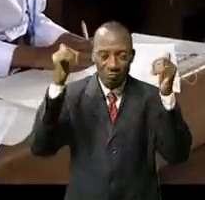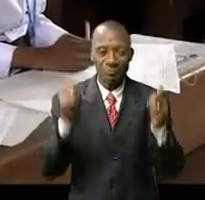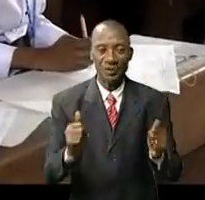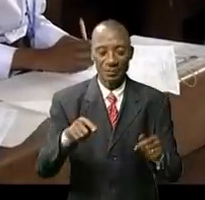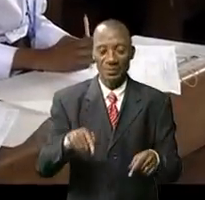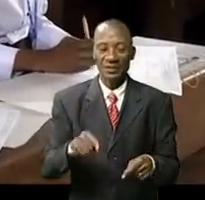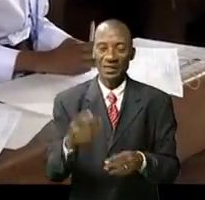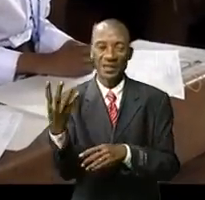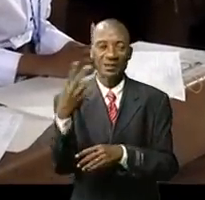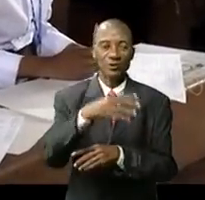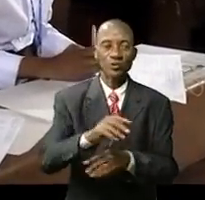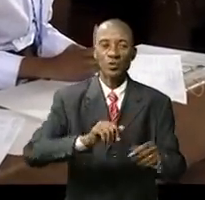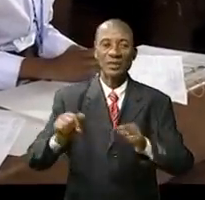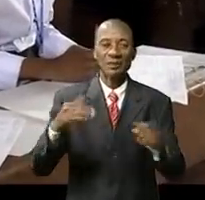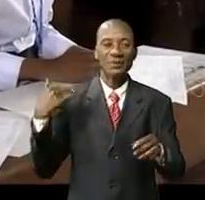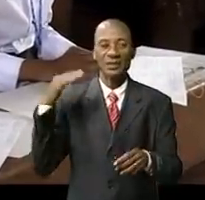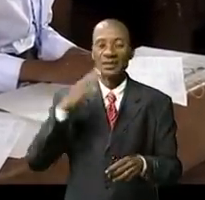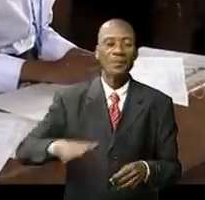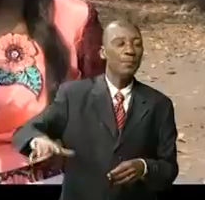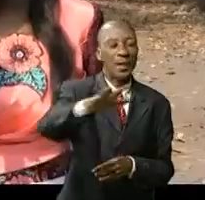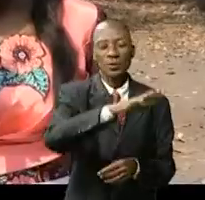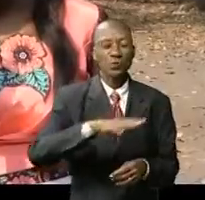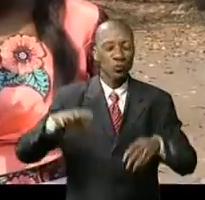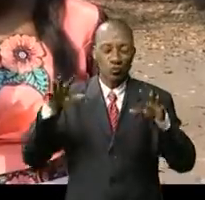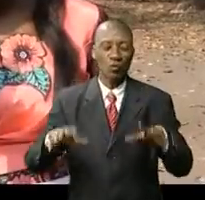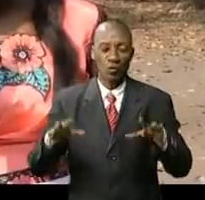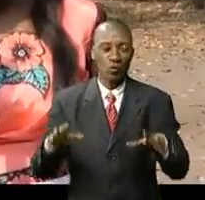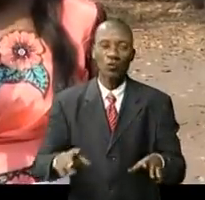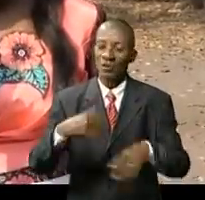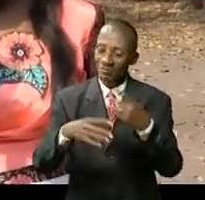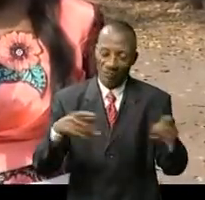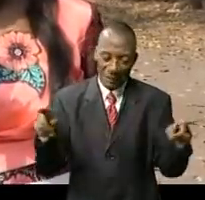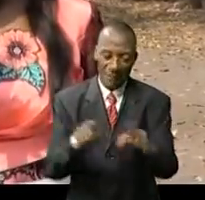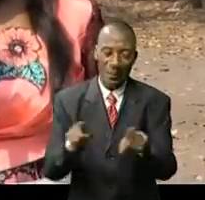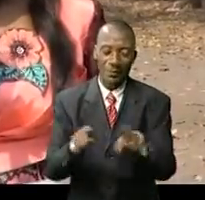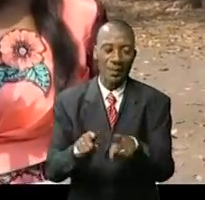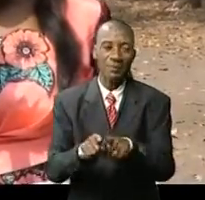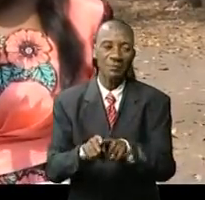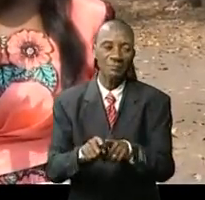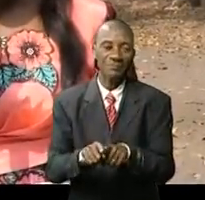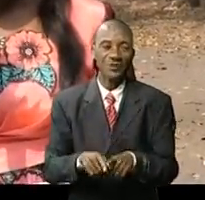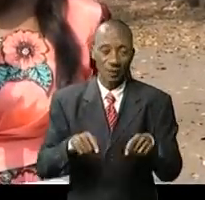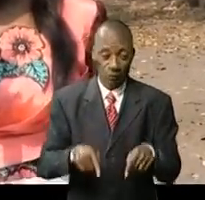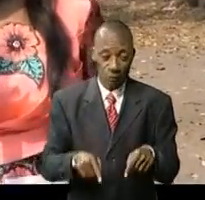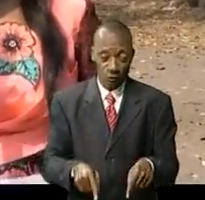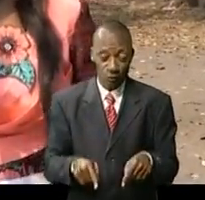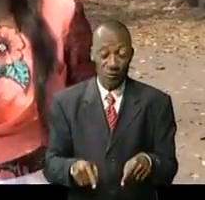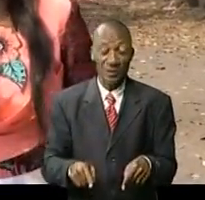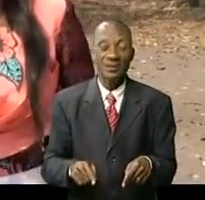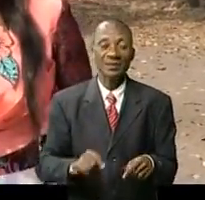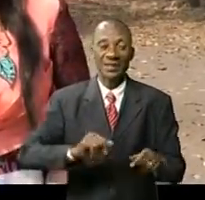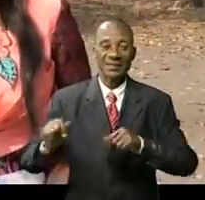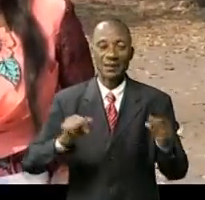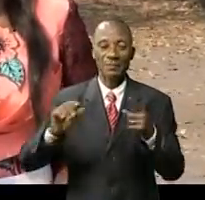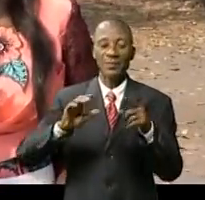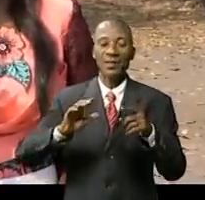de l'examen d'État sur toute l'étendue de la République démocratique du Congo. Et aujourd'hui, les élèves vont affronter la